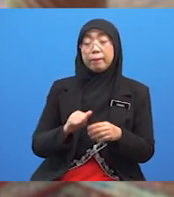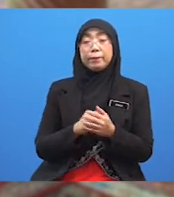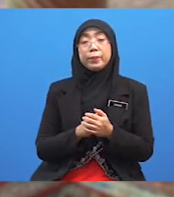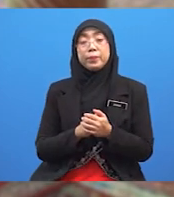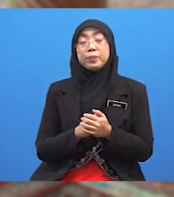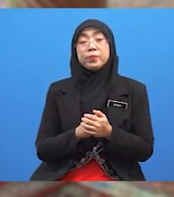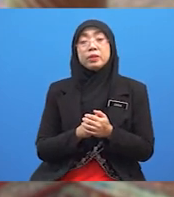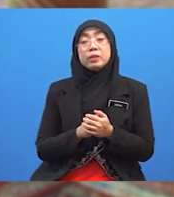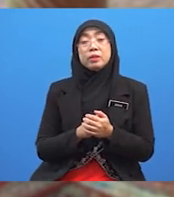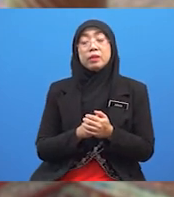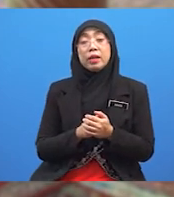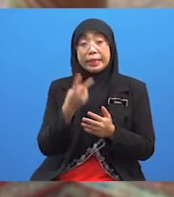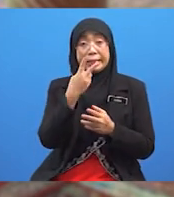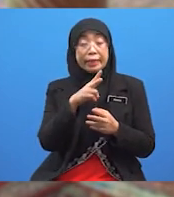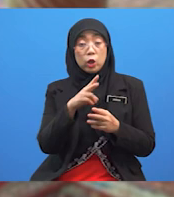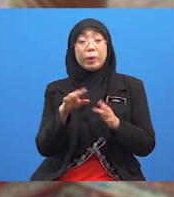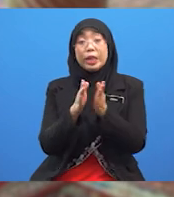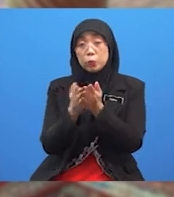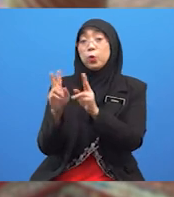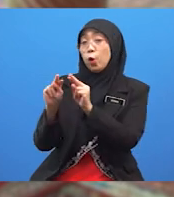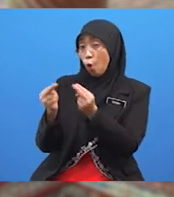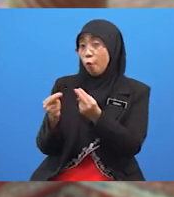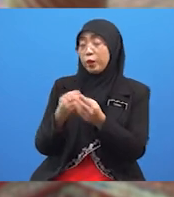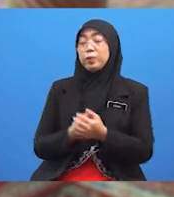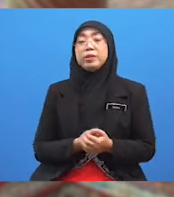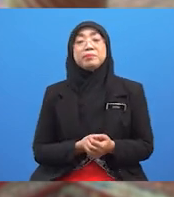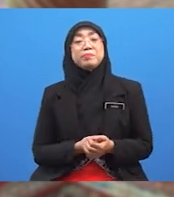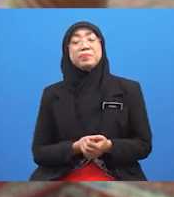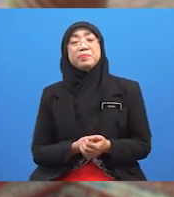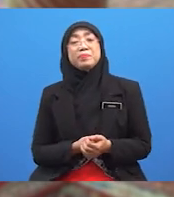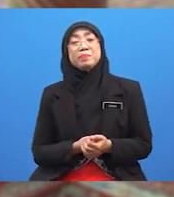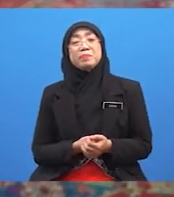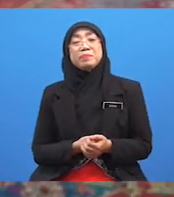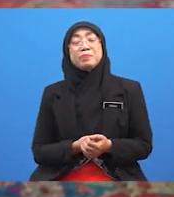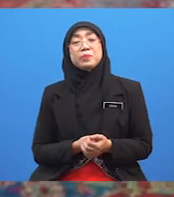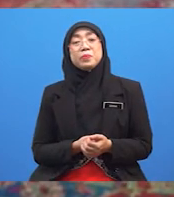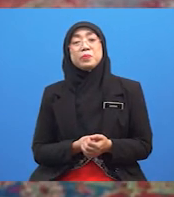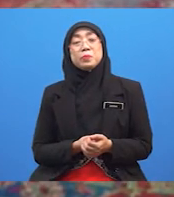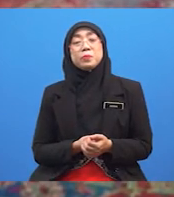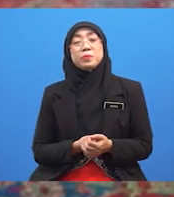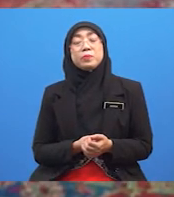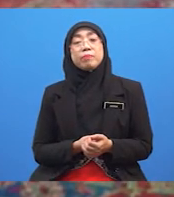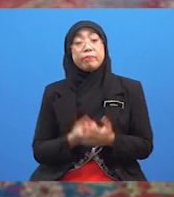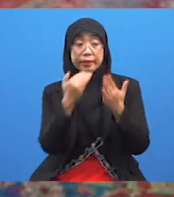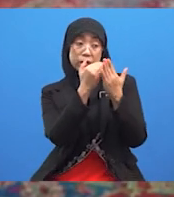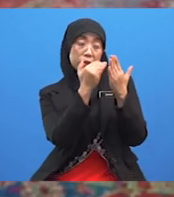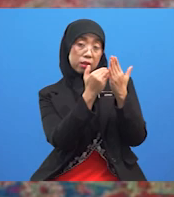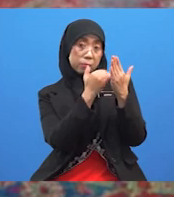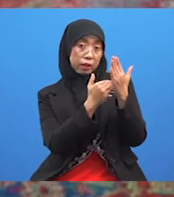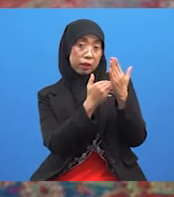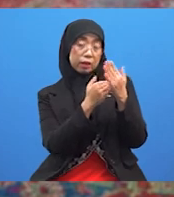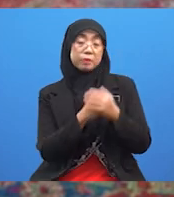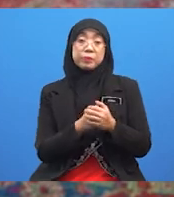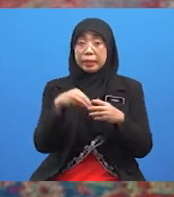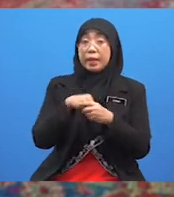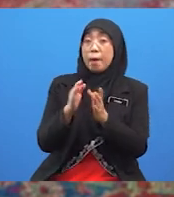yang relevan berdasarkan novel Saudagar Besar dari Kuala Lumpur. Antara aspek keagamaan yang